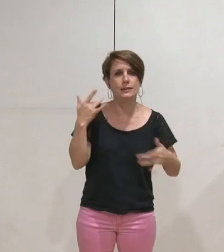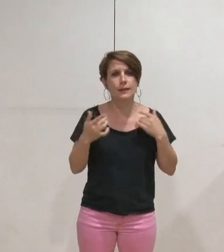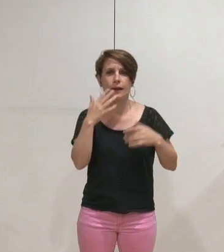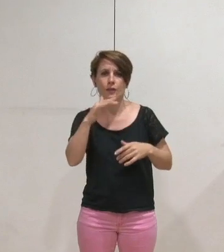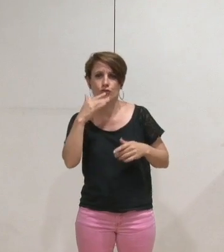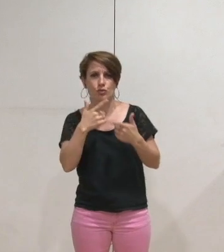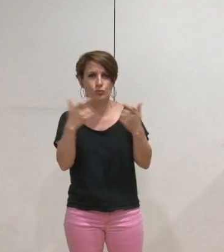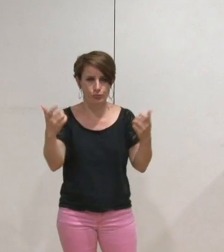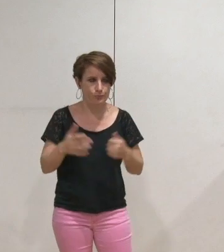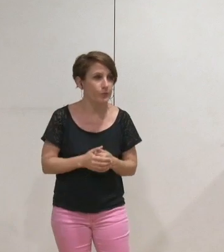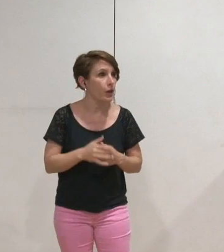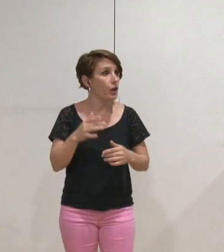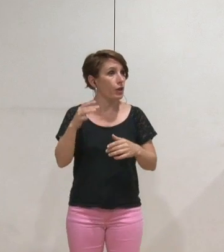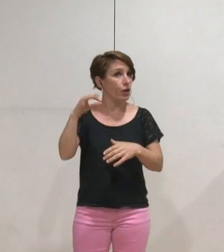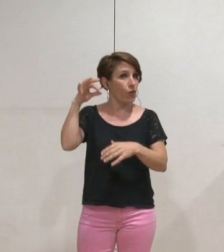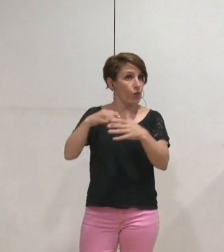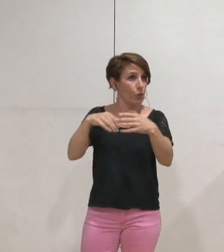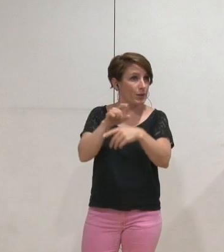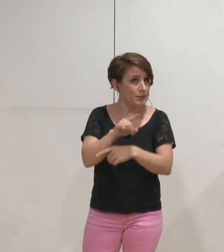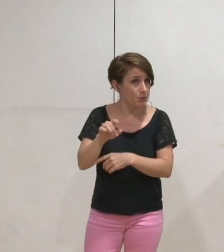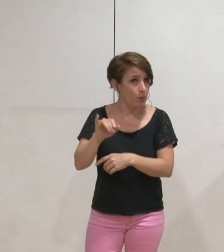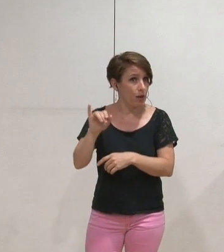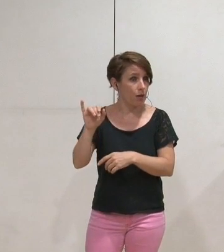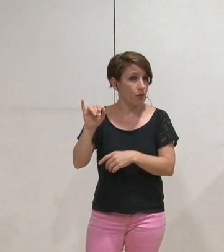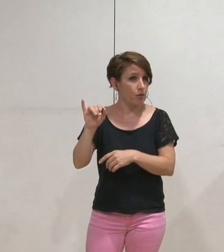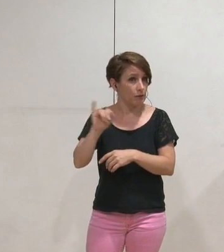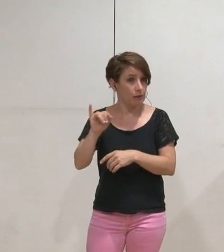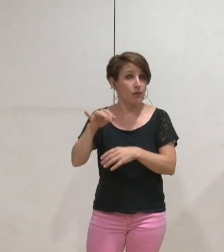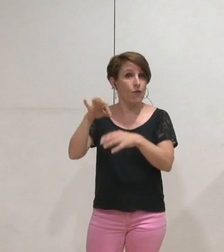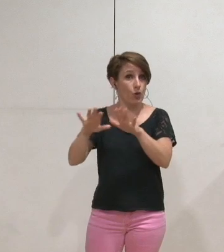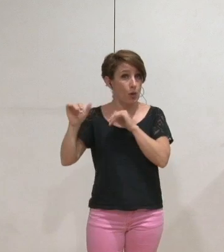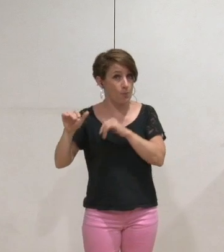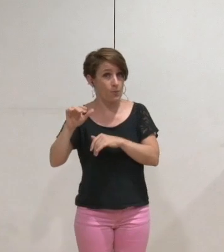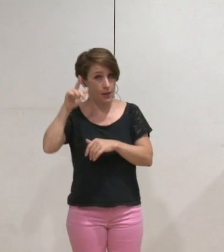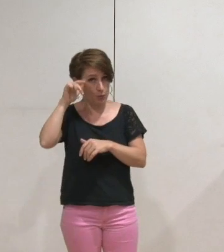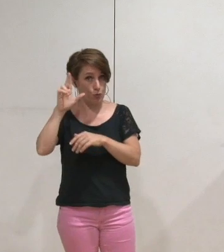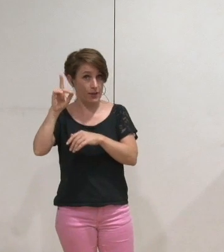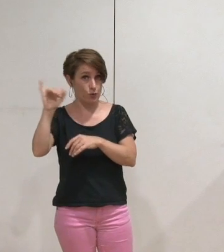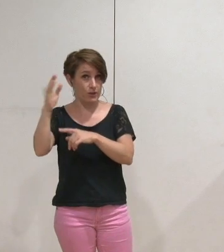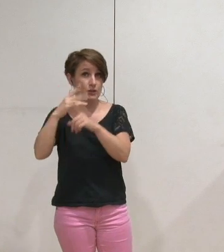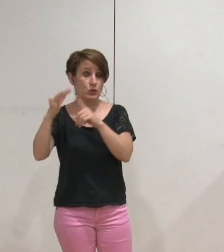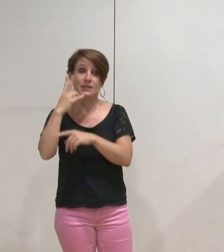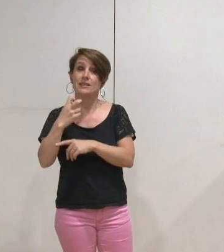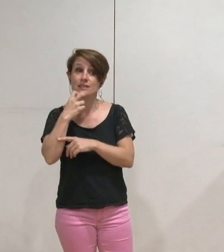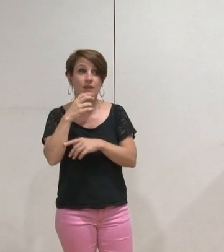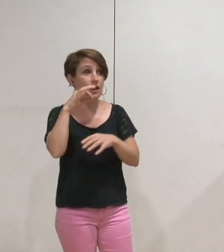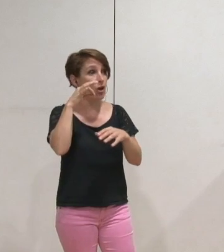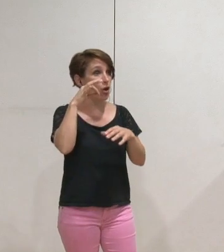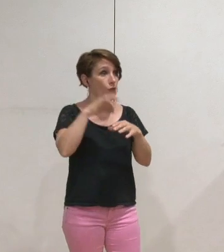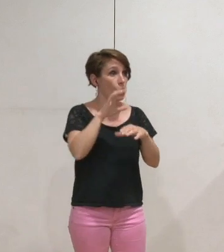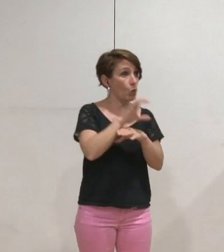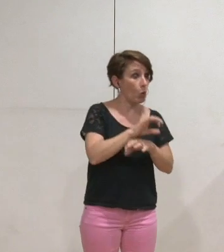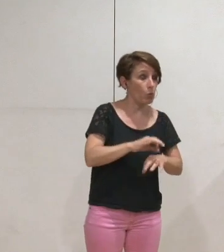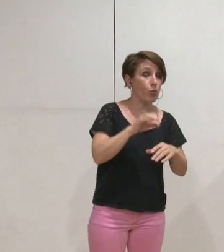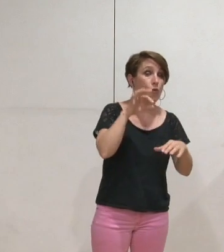vote qui s'abstient républicain UD société civile qui vote contre qui vote pour frond